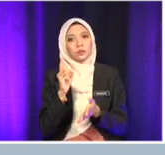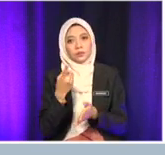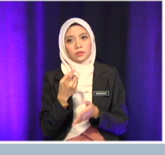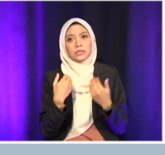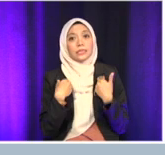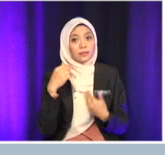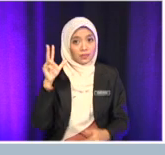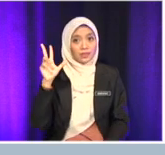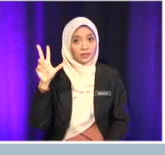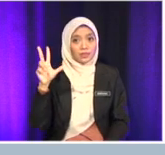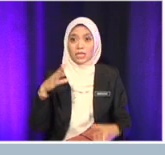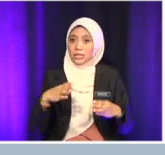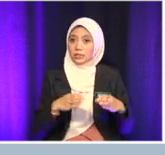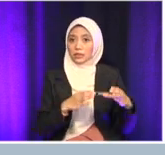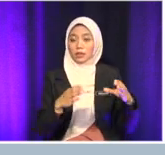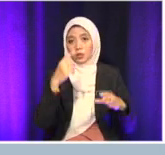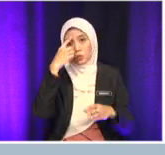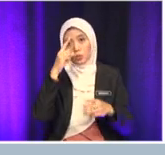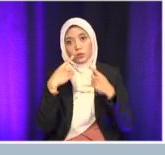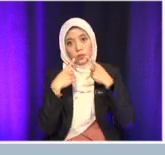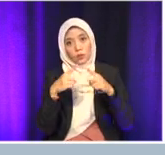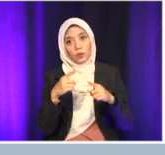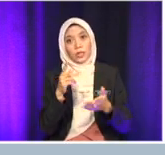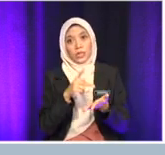kaidah untuk menyelesaikan persamaan linear